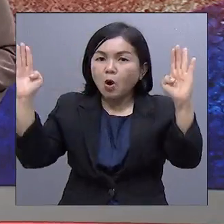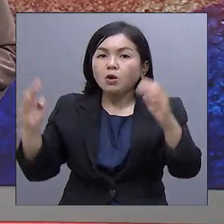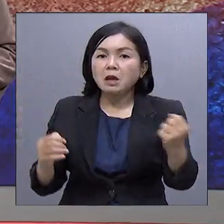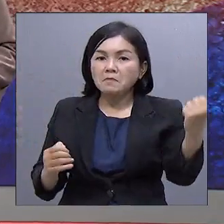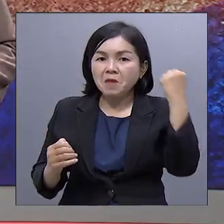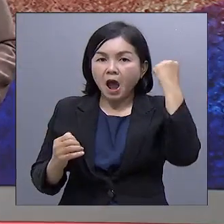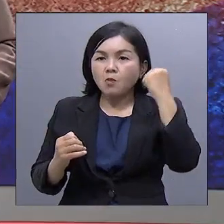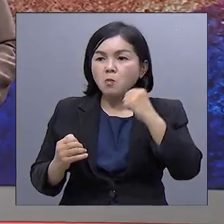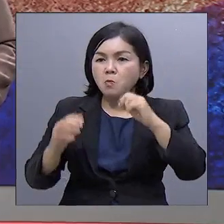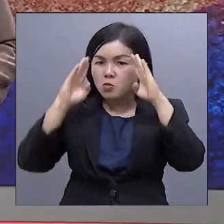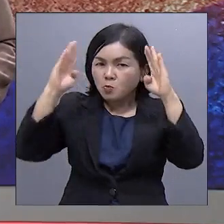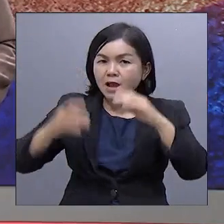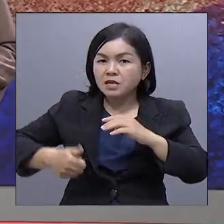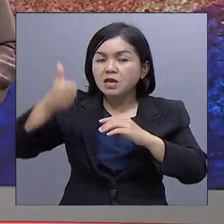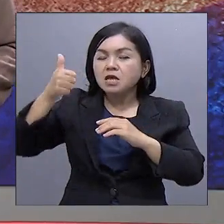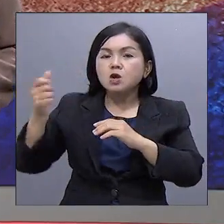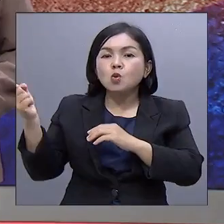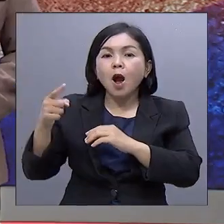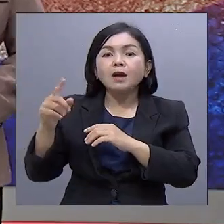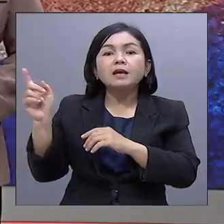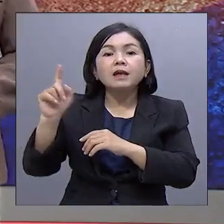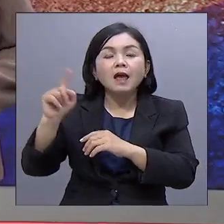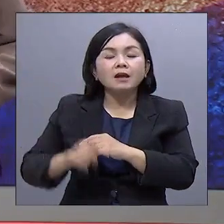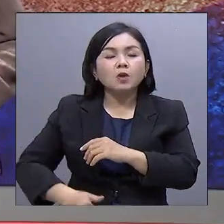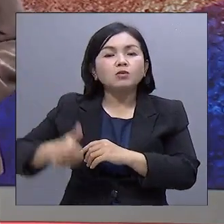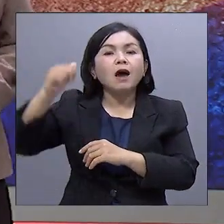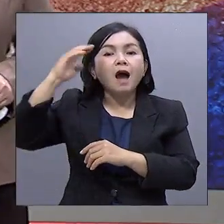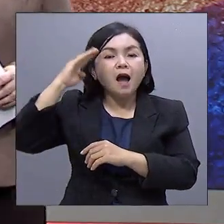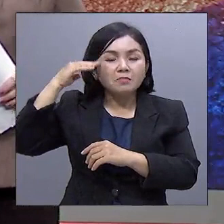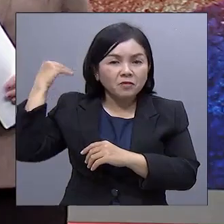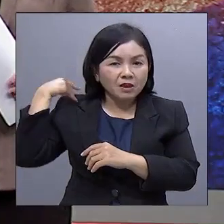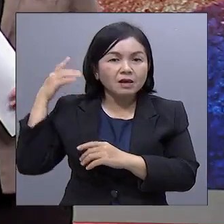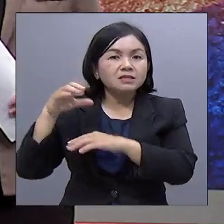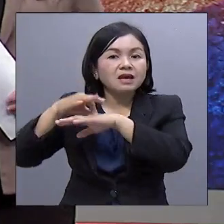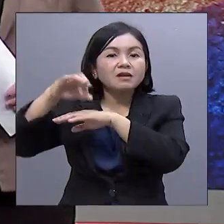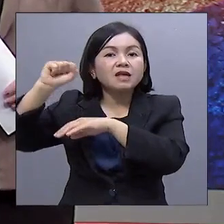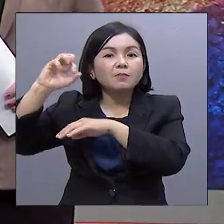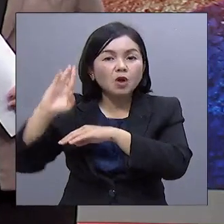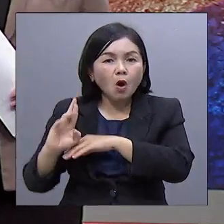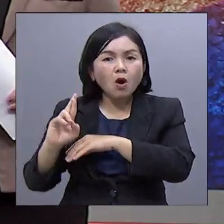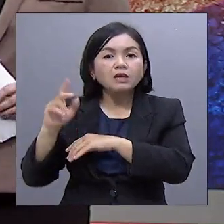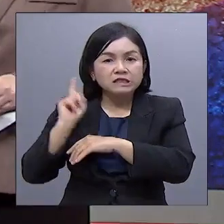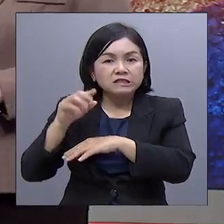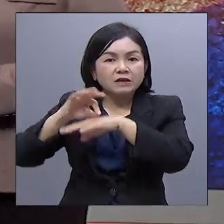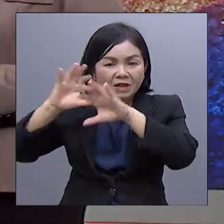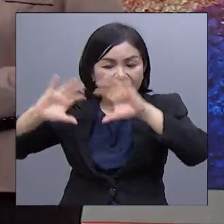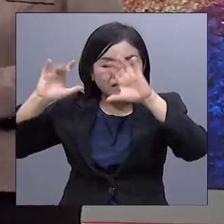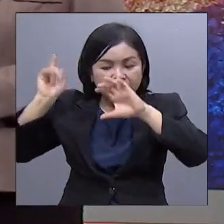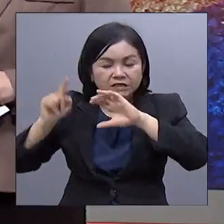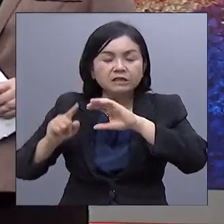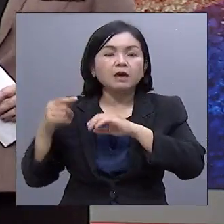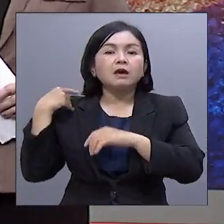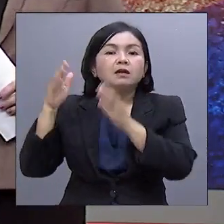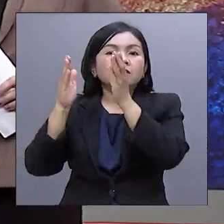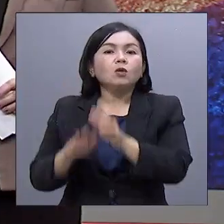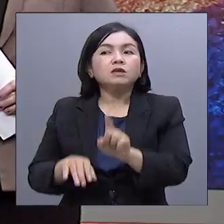กองทัพอากาศด้วยซ้ำไปนะคะปัจจุบันนี้ค่ะอิสราเอลนั้นมีทหารประจำการอยู่เพียงร้อยละ 30เท่านั้นนะคะก็คือประมาณ